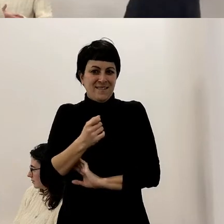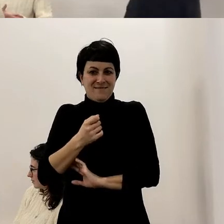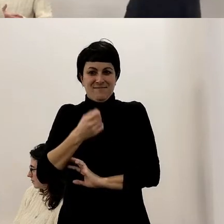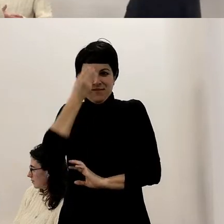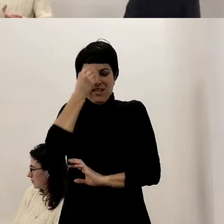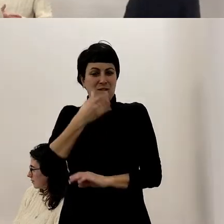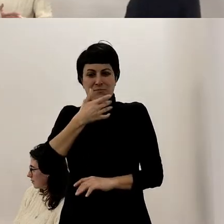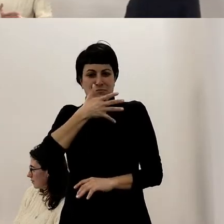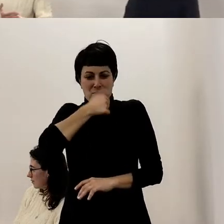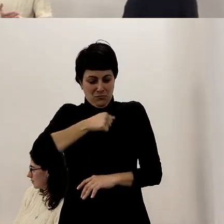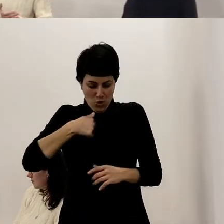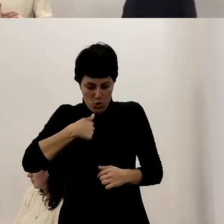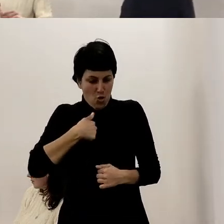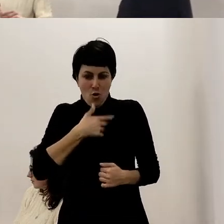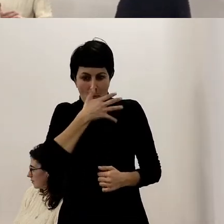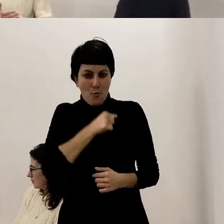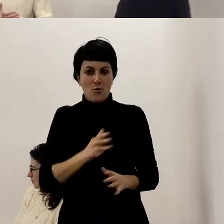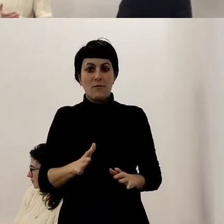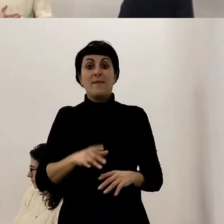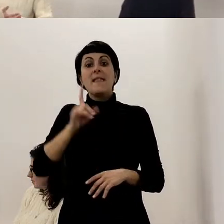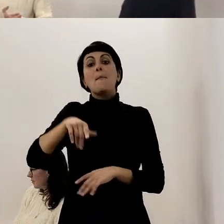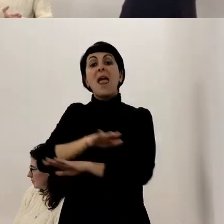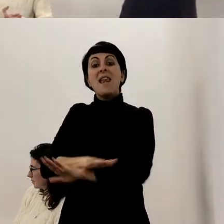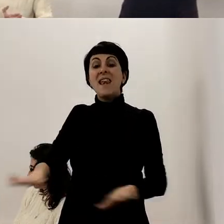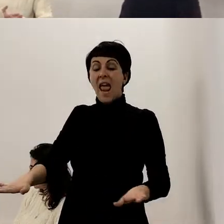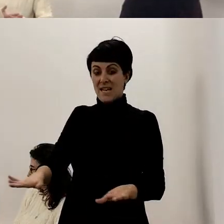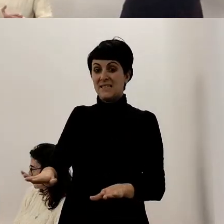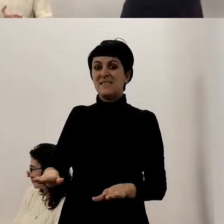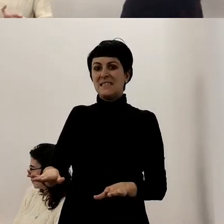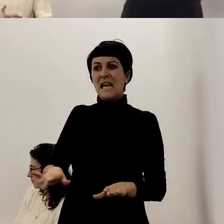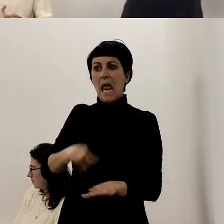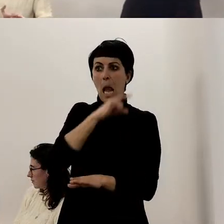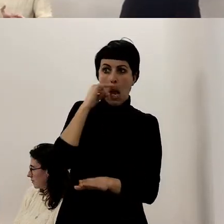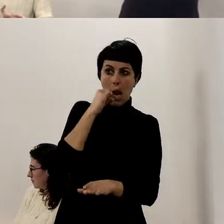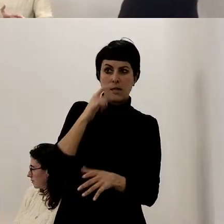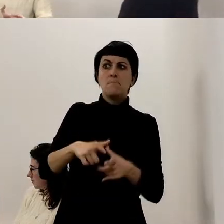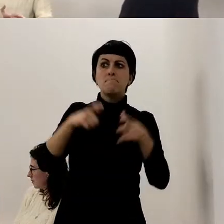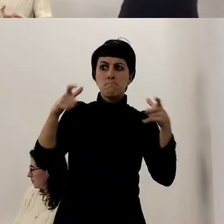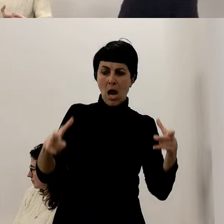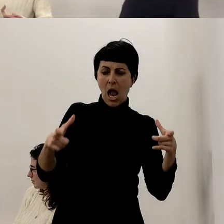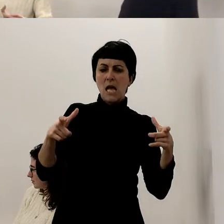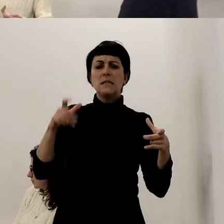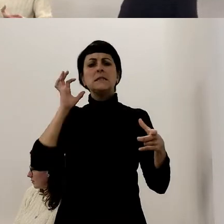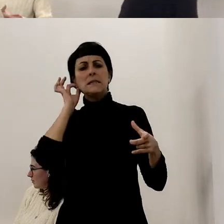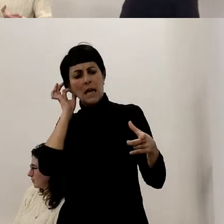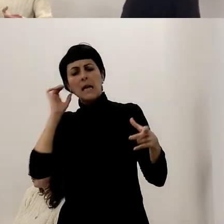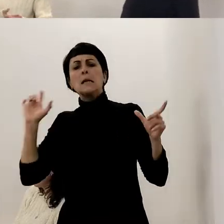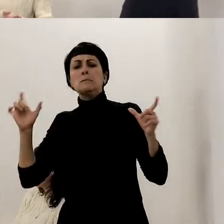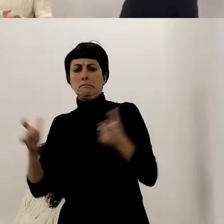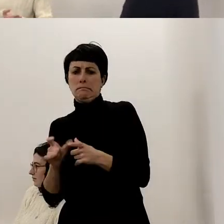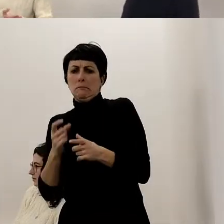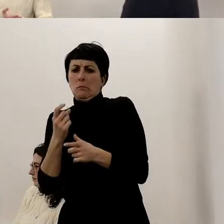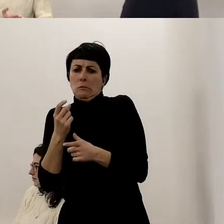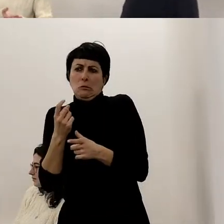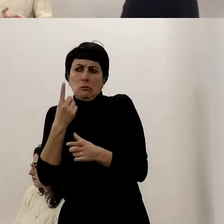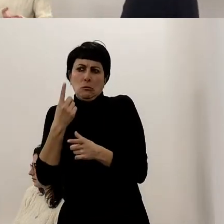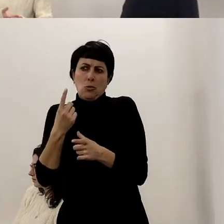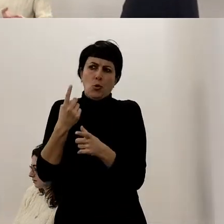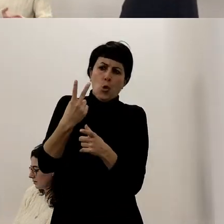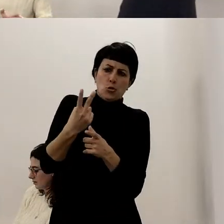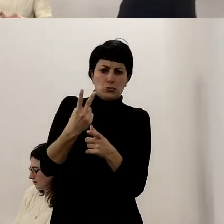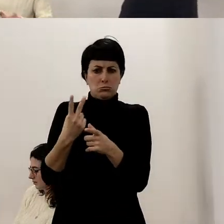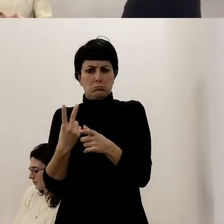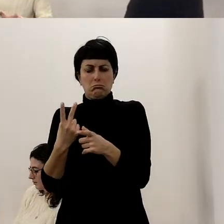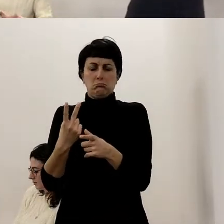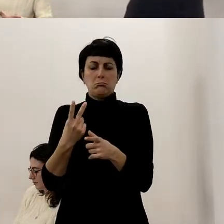ha molts més nens que nenes. Potser nenes n'hi ha una o dues ara mateix i hi